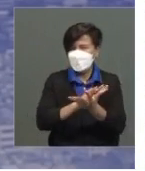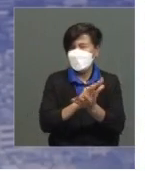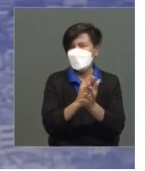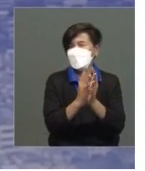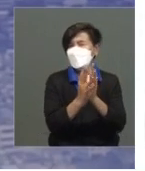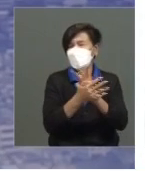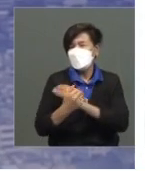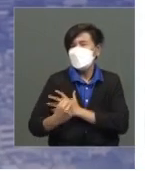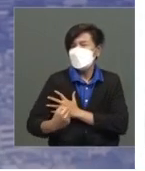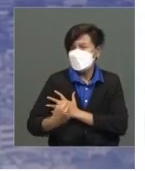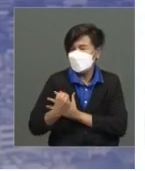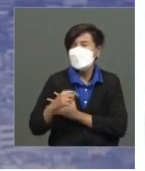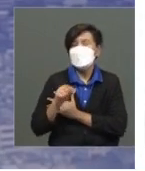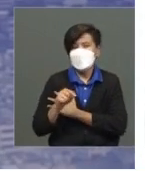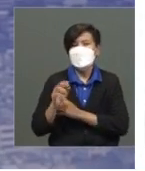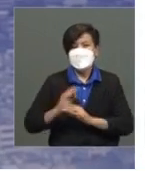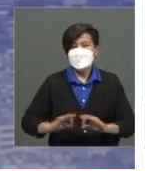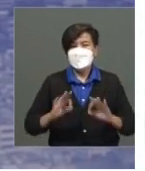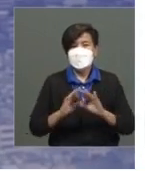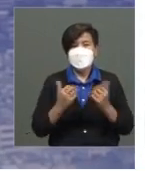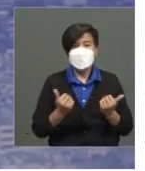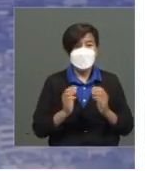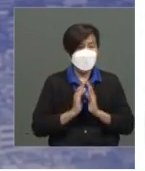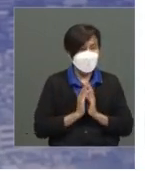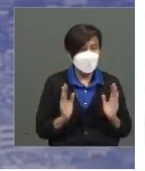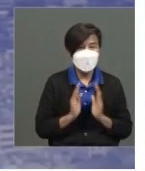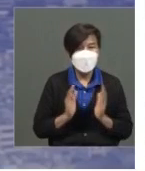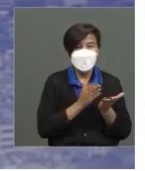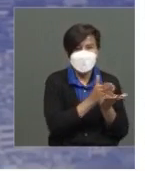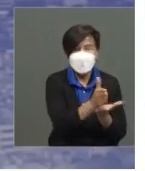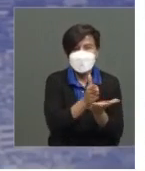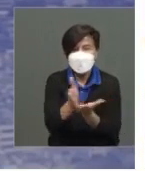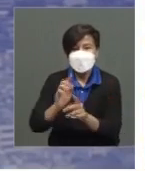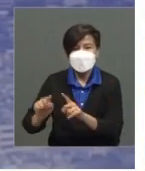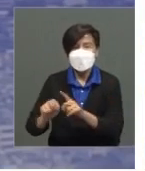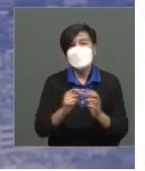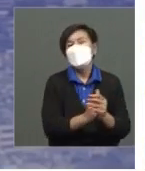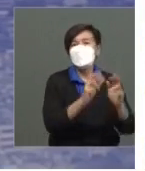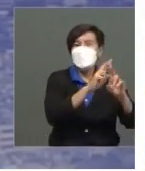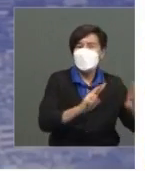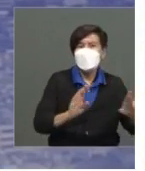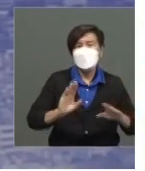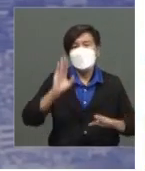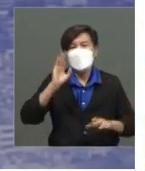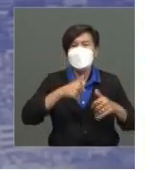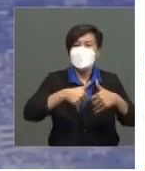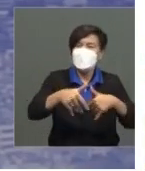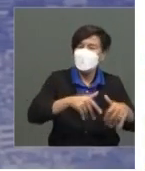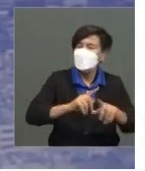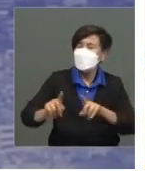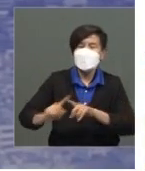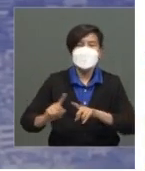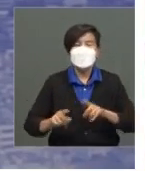ต่อได้นี่เป็นมาตรการที่กระทรวงสาธารณสุขเสนอซึ่งจะต้องนำเข้าศปภ.ชุดใหญ่วันพรุ่งนี้